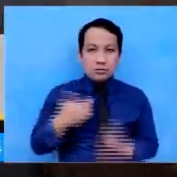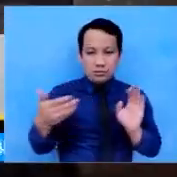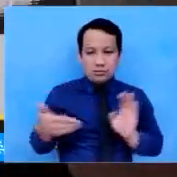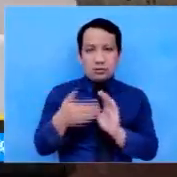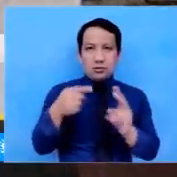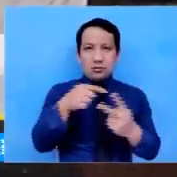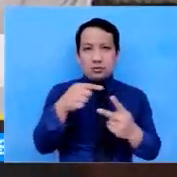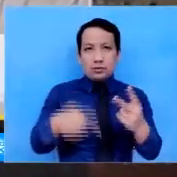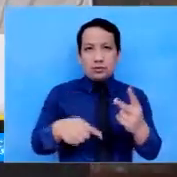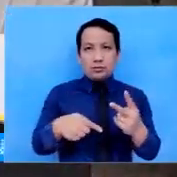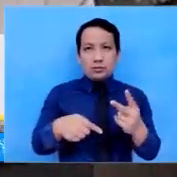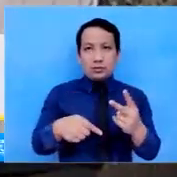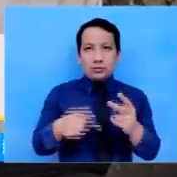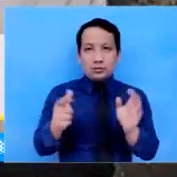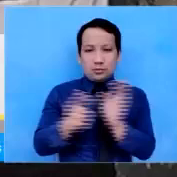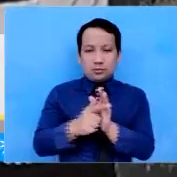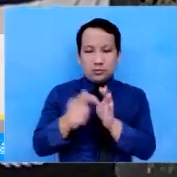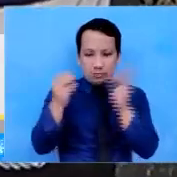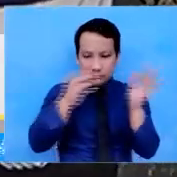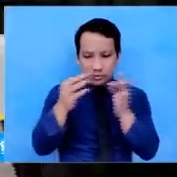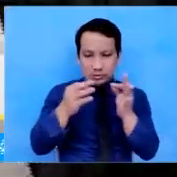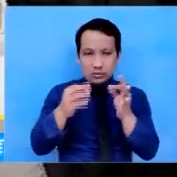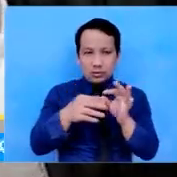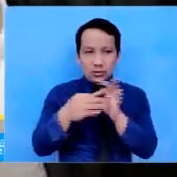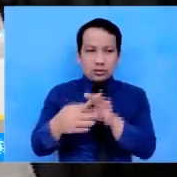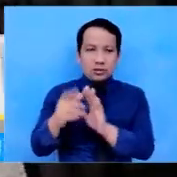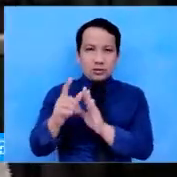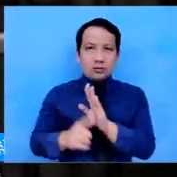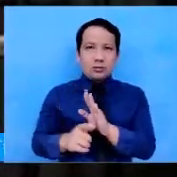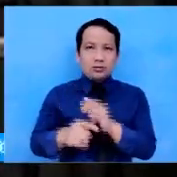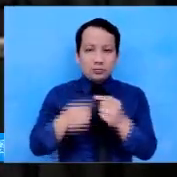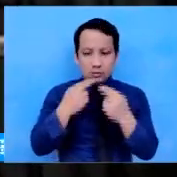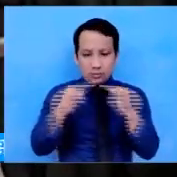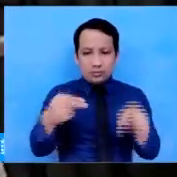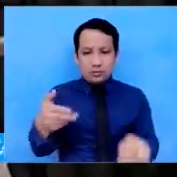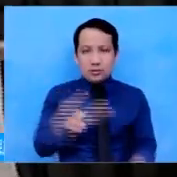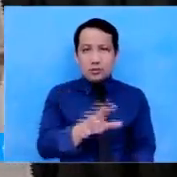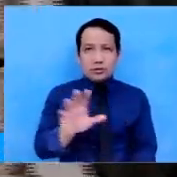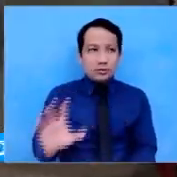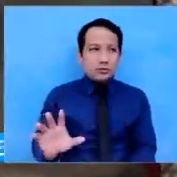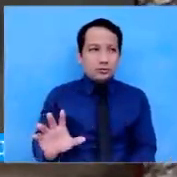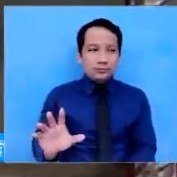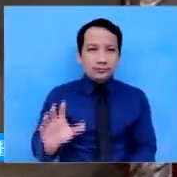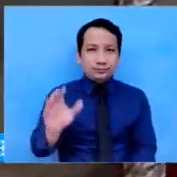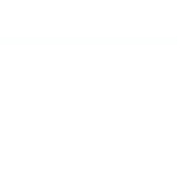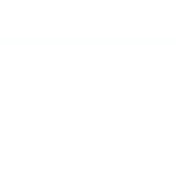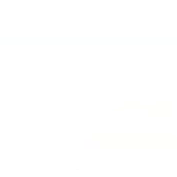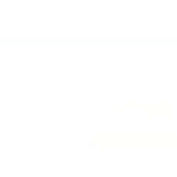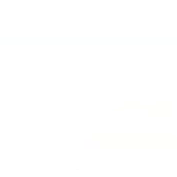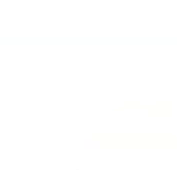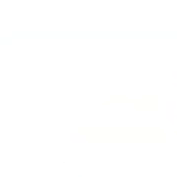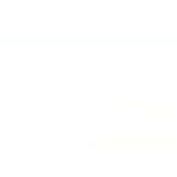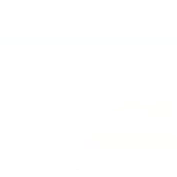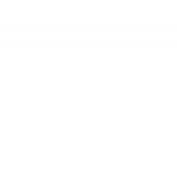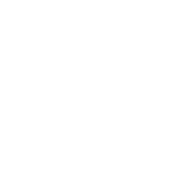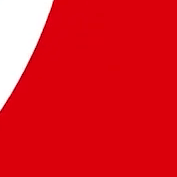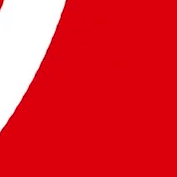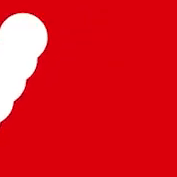suspect sa kasong paglabag sa Comprehensive Dangerous Drugs Act. Nagbabalita mula sa frontline. Ian Suyu, News 5.